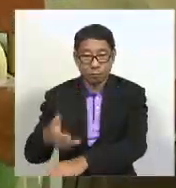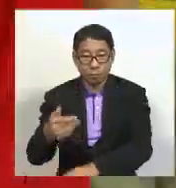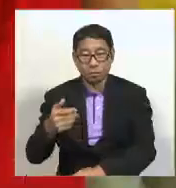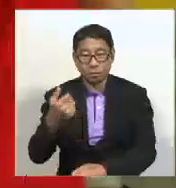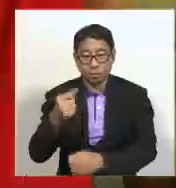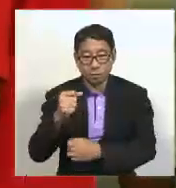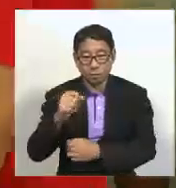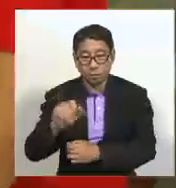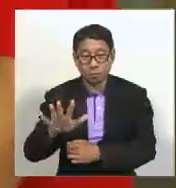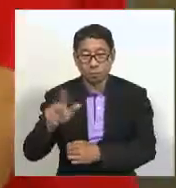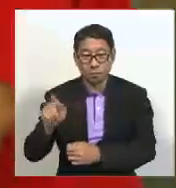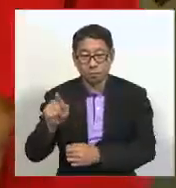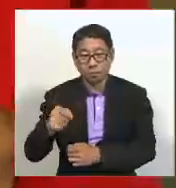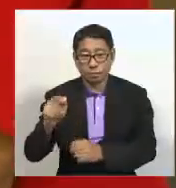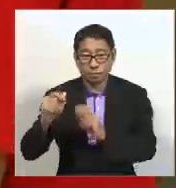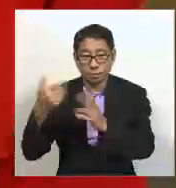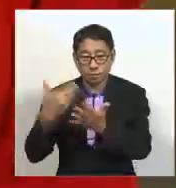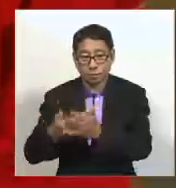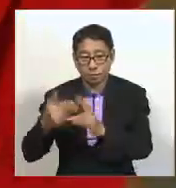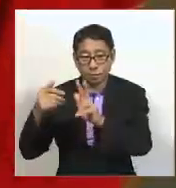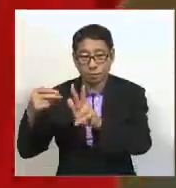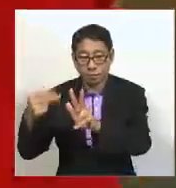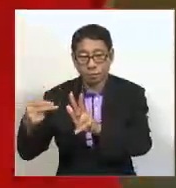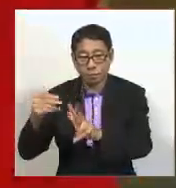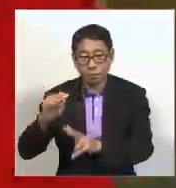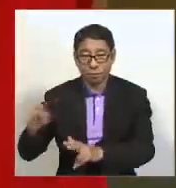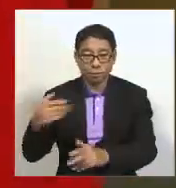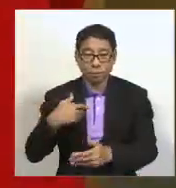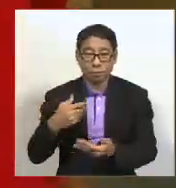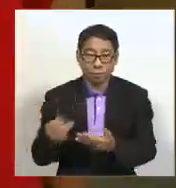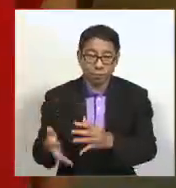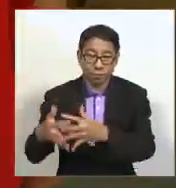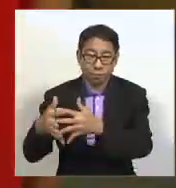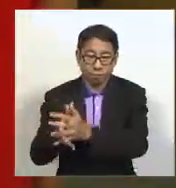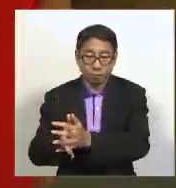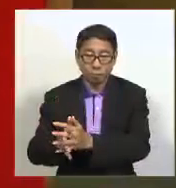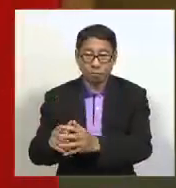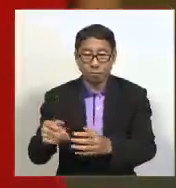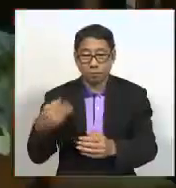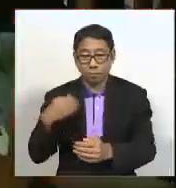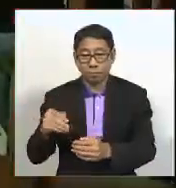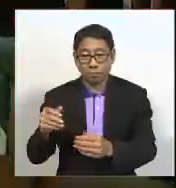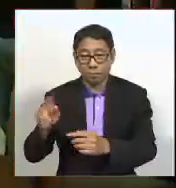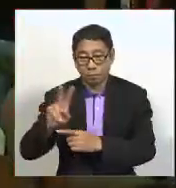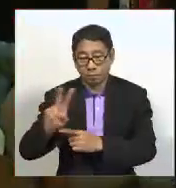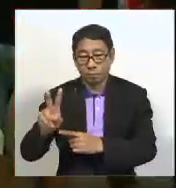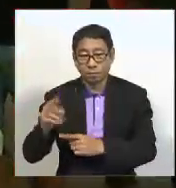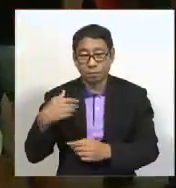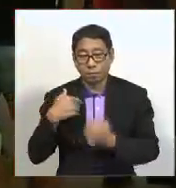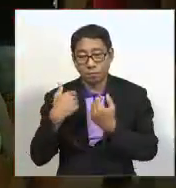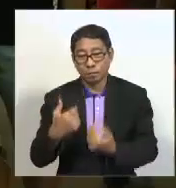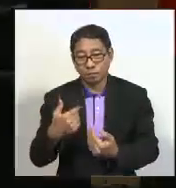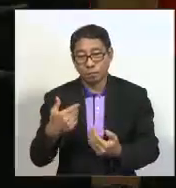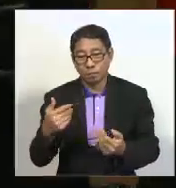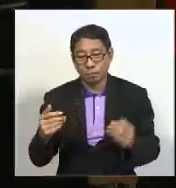อดใช้จ่ายไม่เกิน 30,000 บาทจากเงินของประชาชนเองเนี่ยนะคะที่เติมเข้าผ่าน G Wallet ในกระเป๋าใบที่2ซึ่งถ้